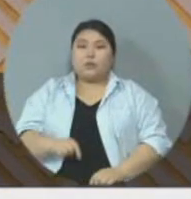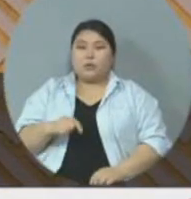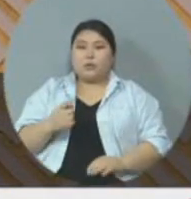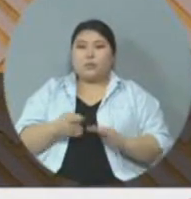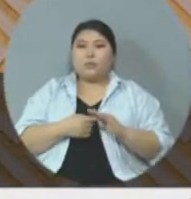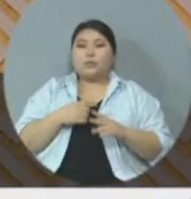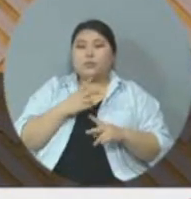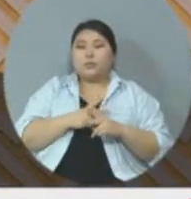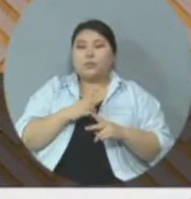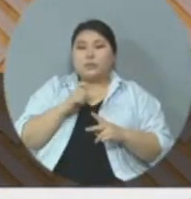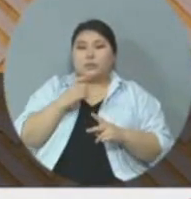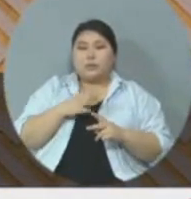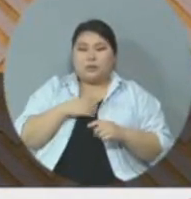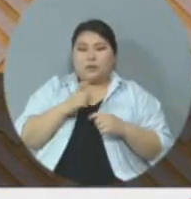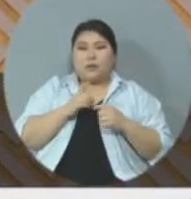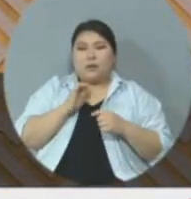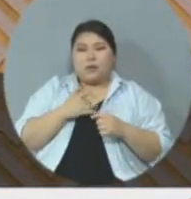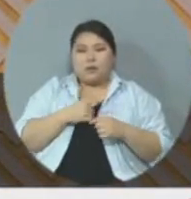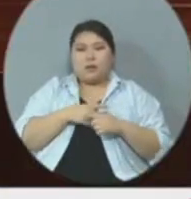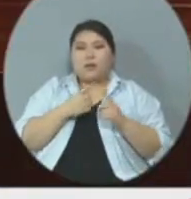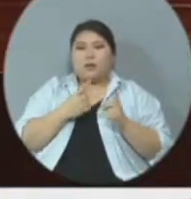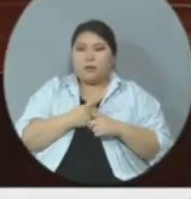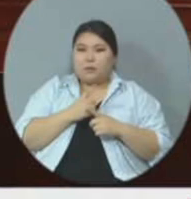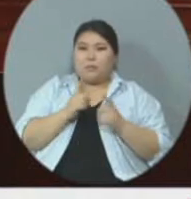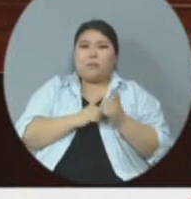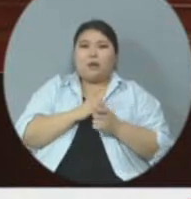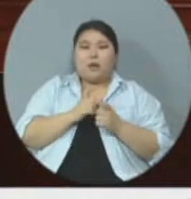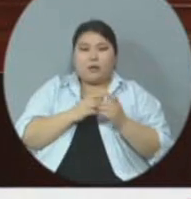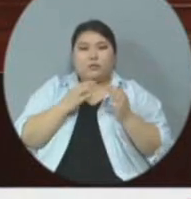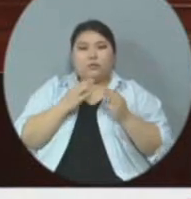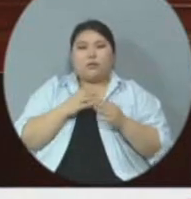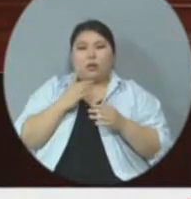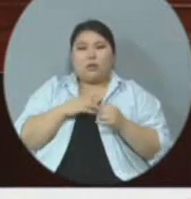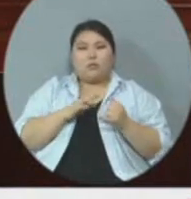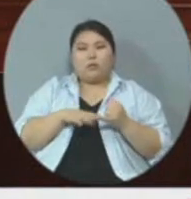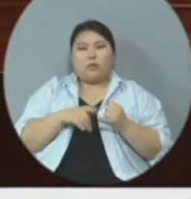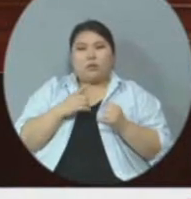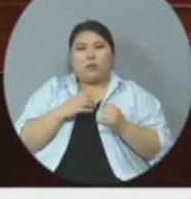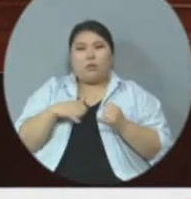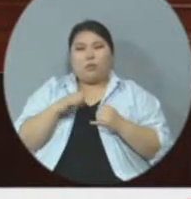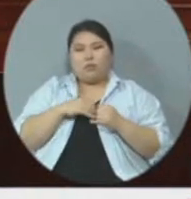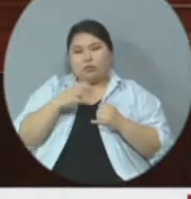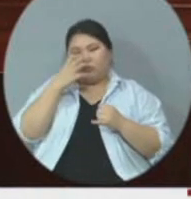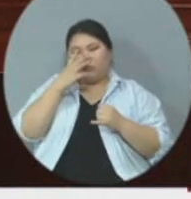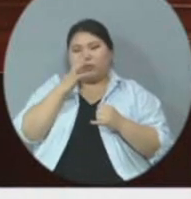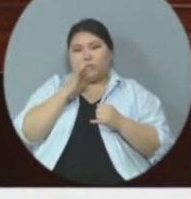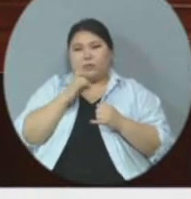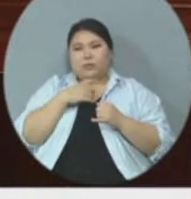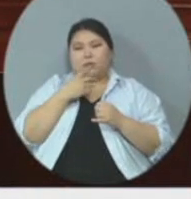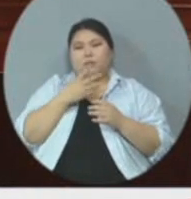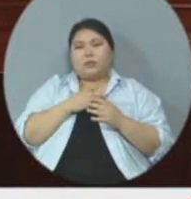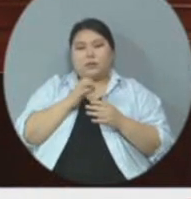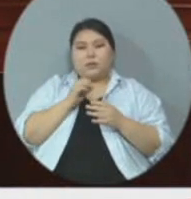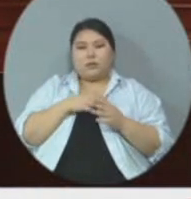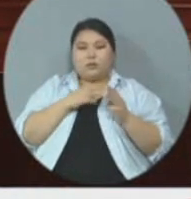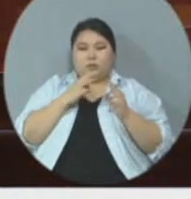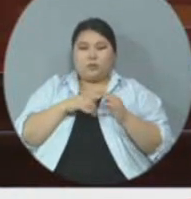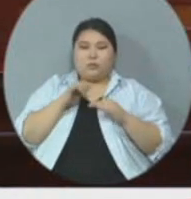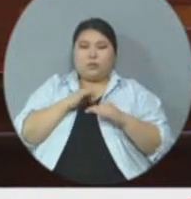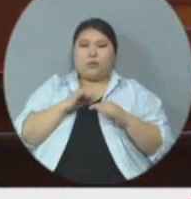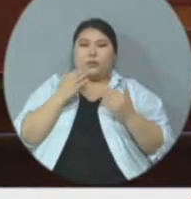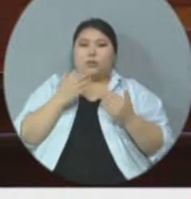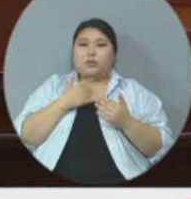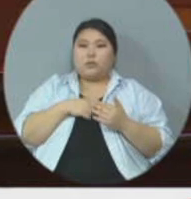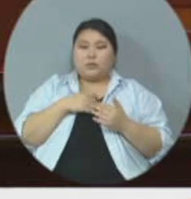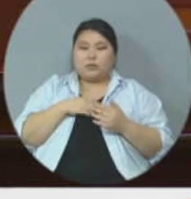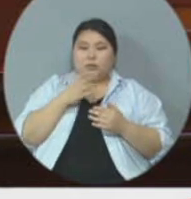Үндсүүлийн цэцэд хэрэг маргаан шийдвэрлэх тухай асуудал нь сүүлийн үед хит улс төрчсөн байдлаар илэрч байна. Тухайлах юм бол саяхан шийдвэрлсэн улсын хурлын гишүүн